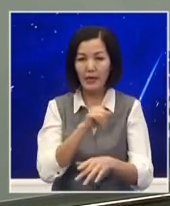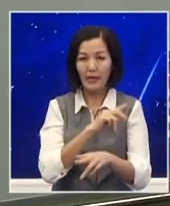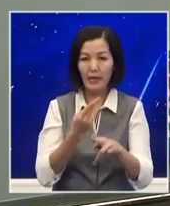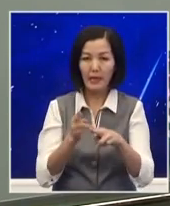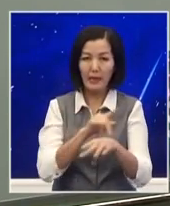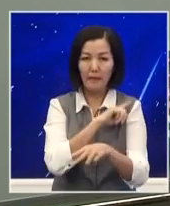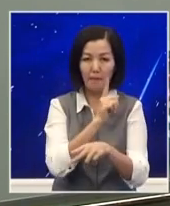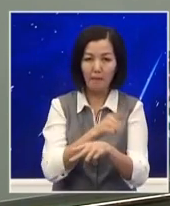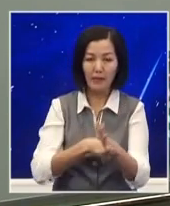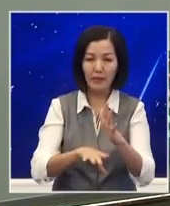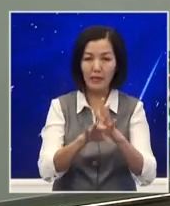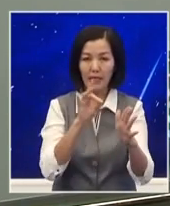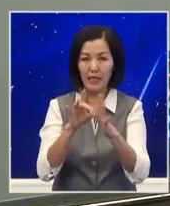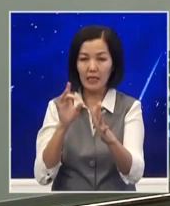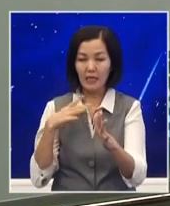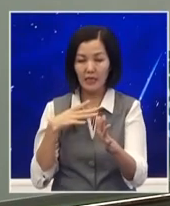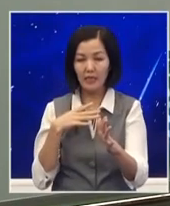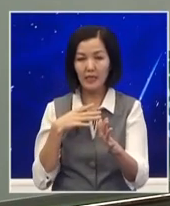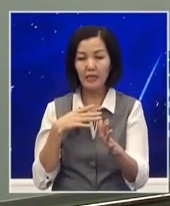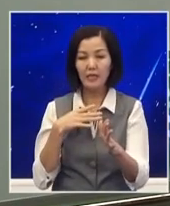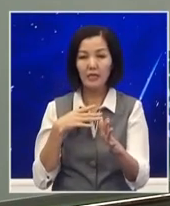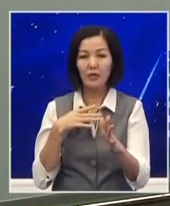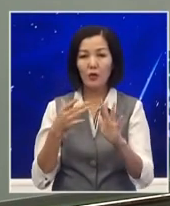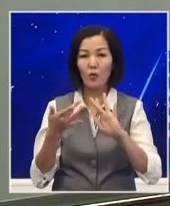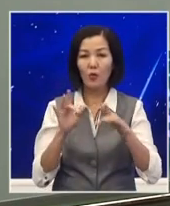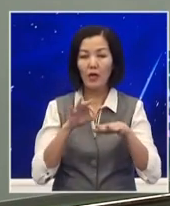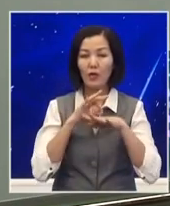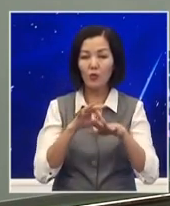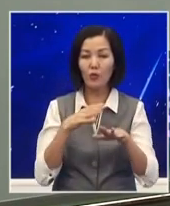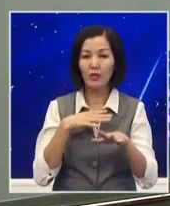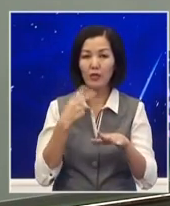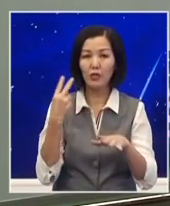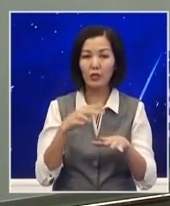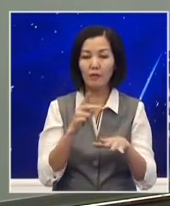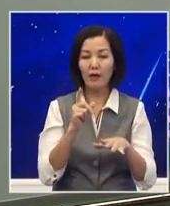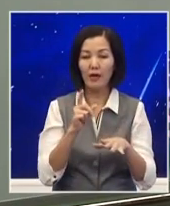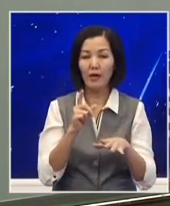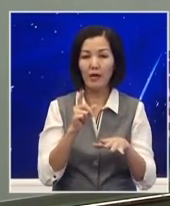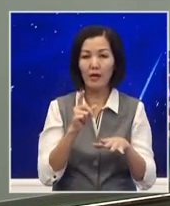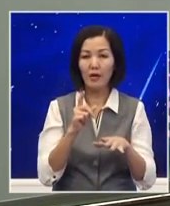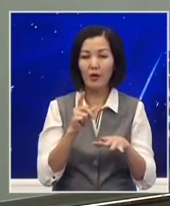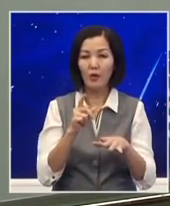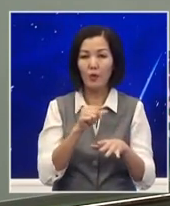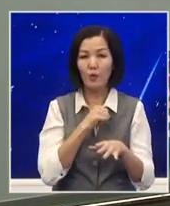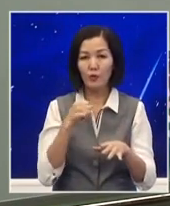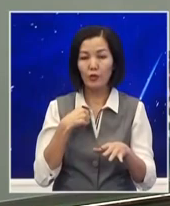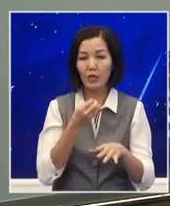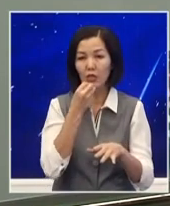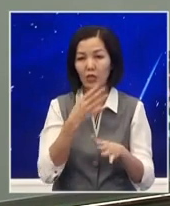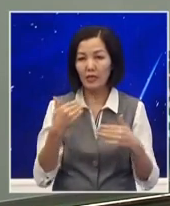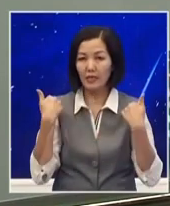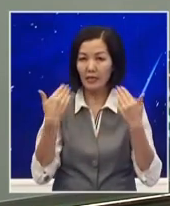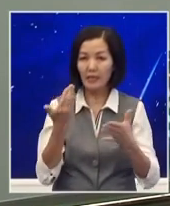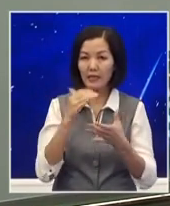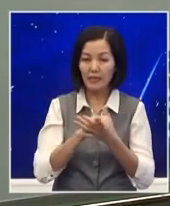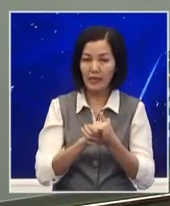онлайн форматтан барын іліктеп шығарылды. Сонымен қатар олардың қатарына бір 20 шақты өз-өздерін жақсы жеткізе білген,